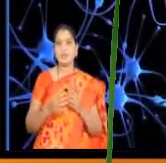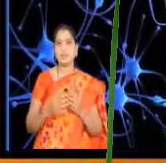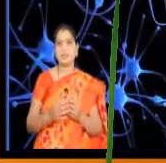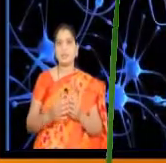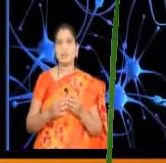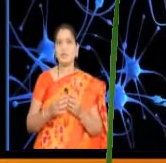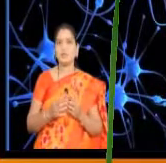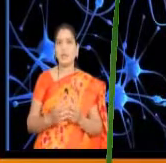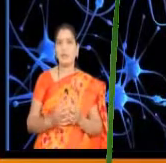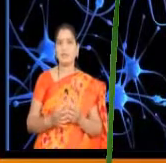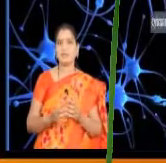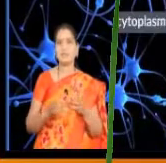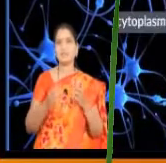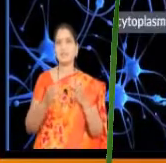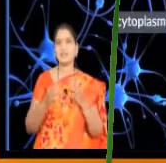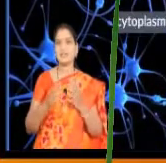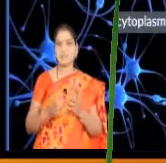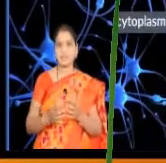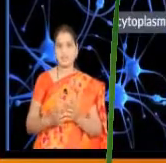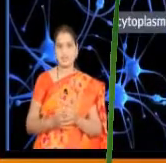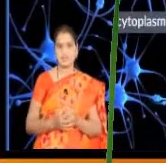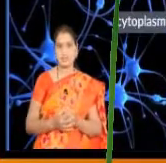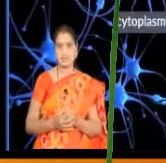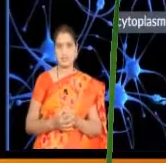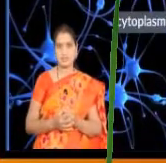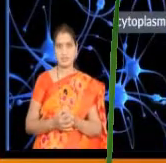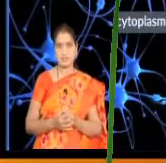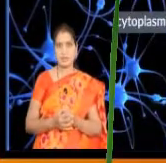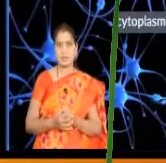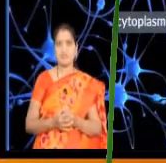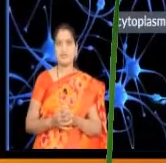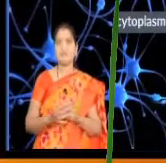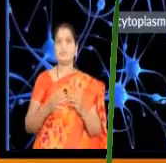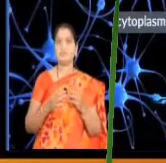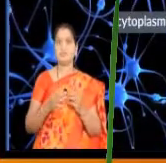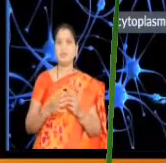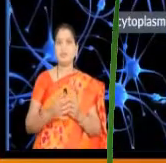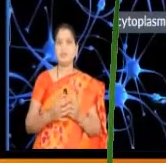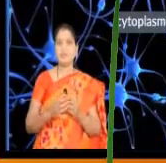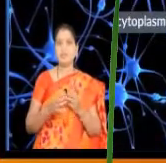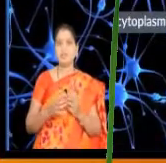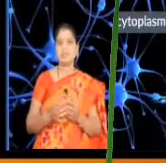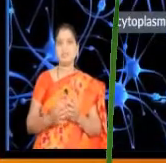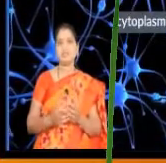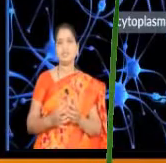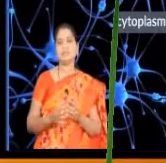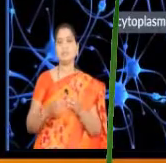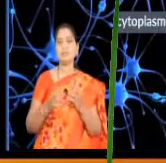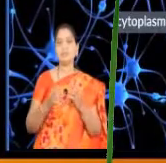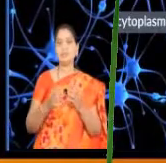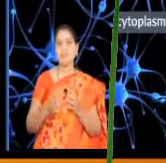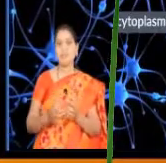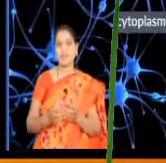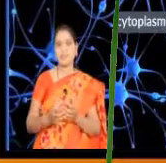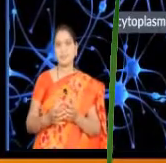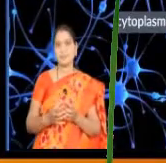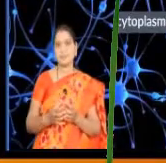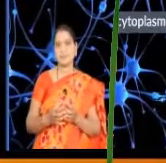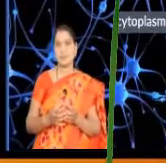చేస్తాము. సో జూన్ 10th 6th టు 10th క్లాస్ పిల్లలందరూ జాయిన్